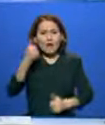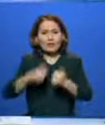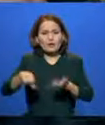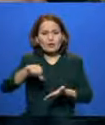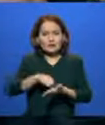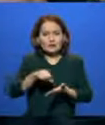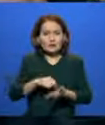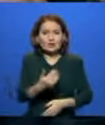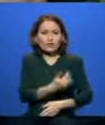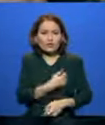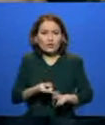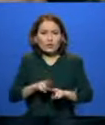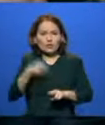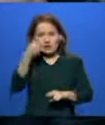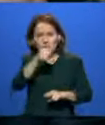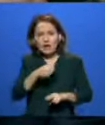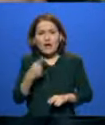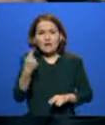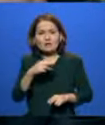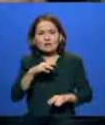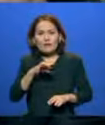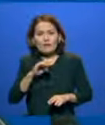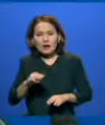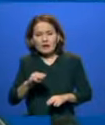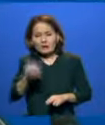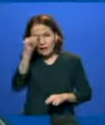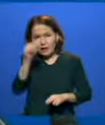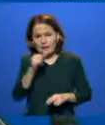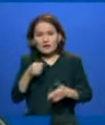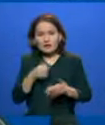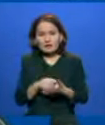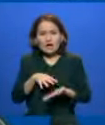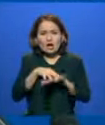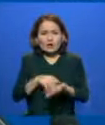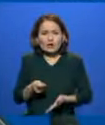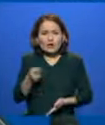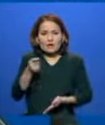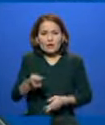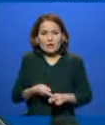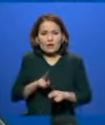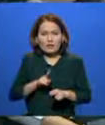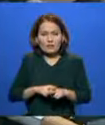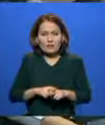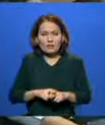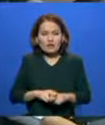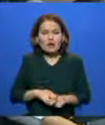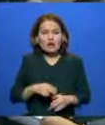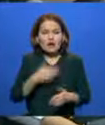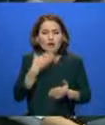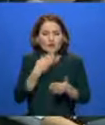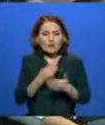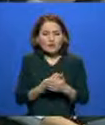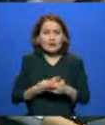Байқауға қатысуға ниеттілер осы жылдың 1 наурызына дейін өтініш тапсыра алады. Ол үшін алдымен жеке кәсіпкер ретінде тіркеліп, не кәсібін ашуы